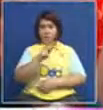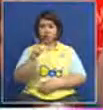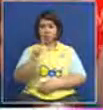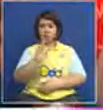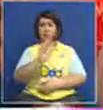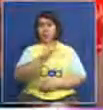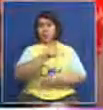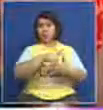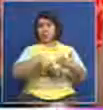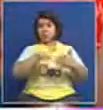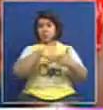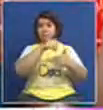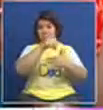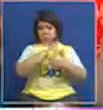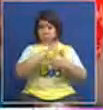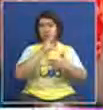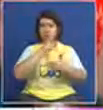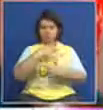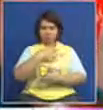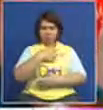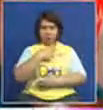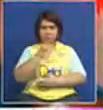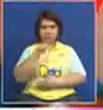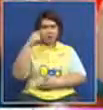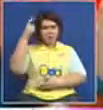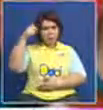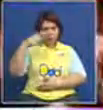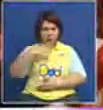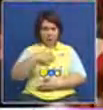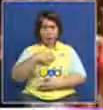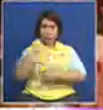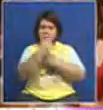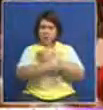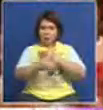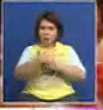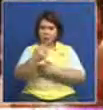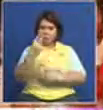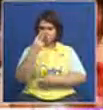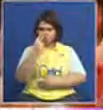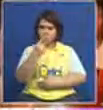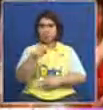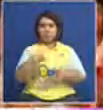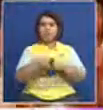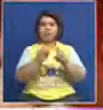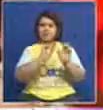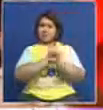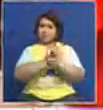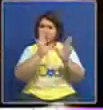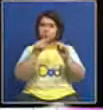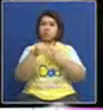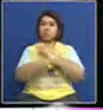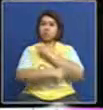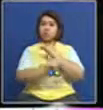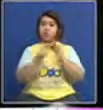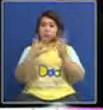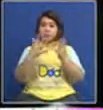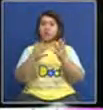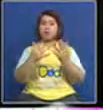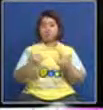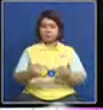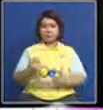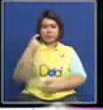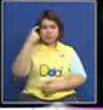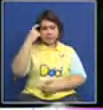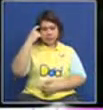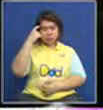าที่ต้องการพิสูจน์ให้นานาชาติได้เห็นว่าการเลือกตั้งครั้งนี้ดำเนินไปอย่างโปร่งใสหลายฝ่ายค่ะก็ต่างมั่นใจว่